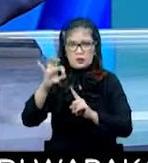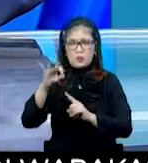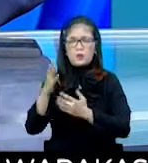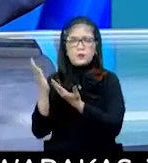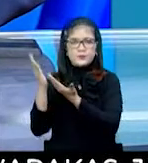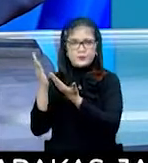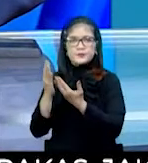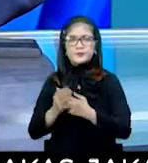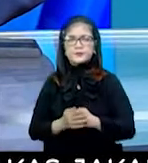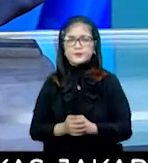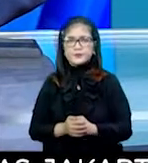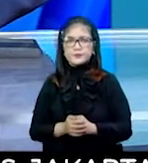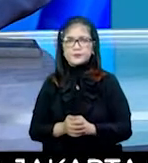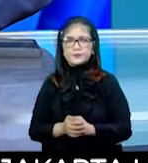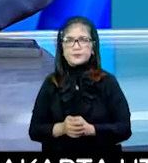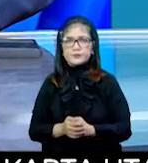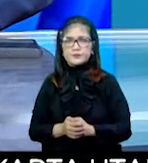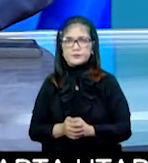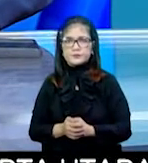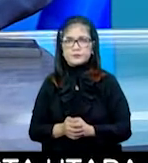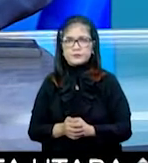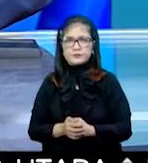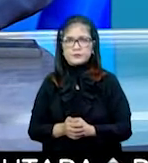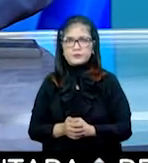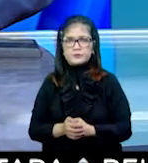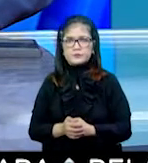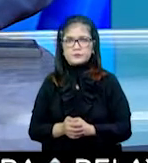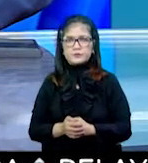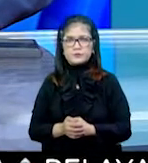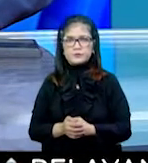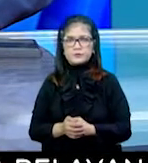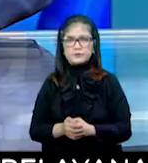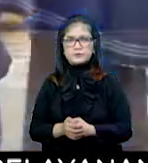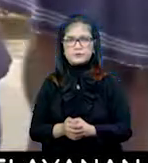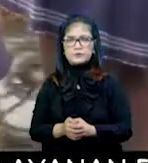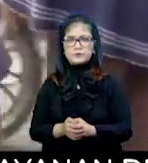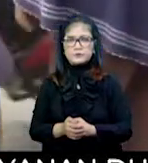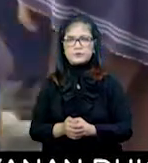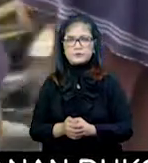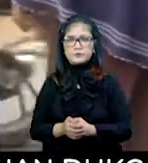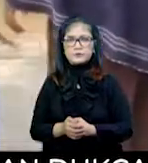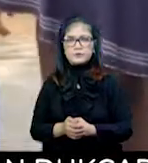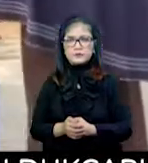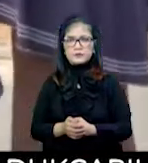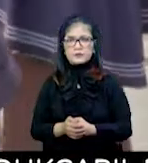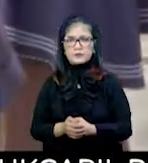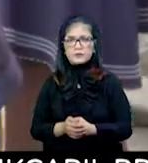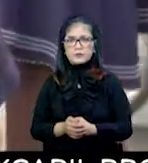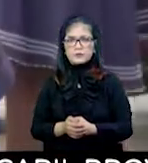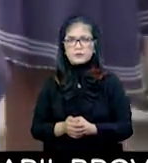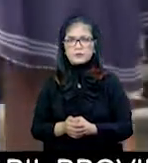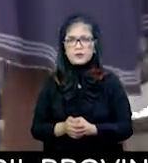Erlangga bersama juru kamera Maria Oktoba dan Novan Kusuma. Ya baik pemirsa, pasca